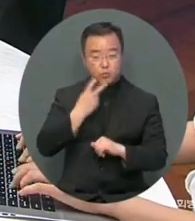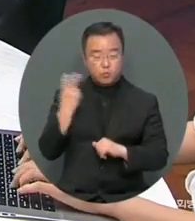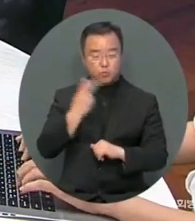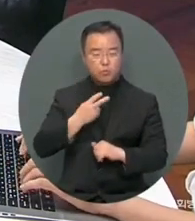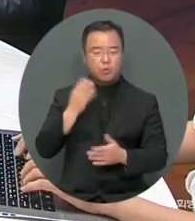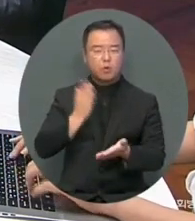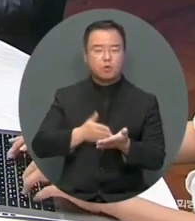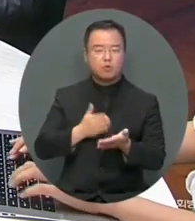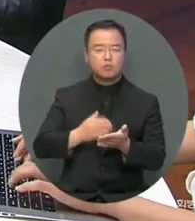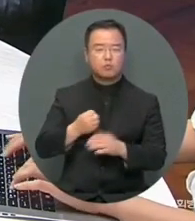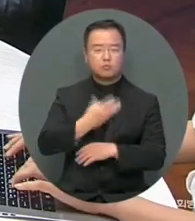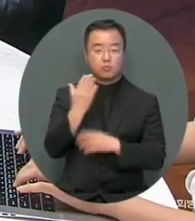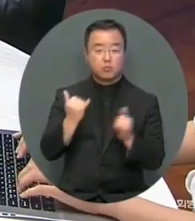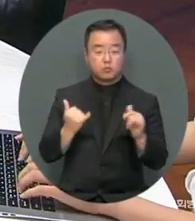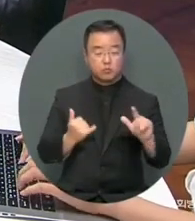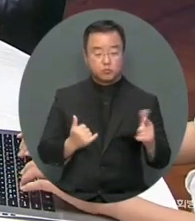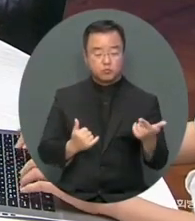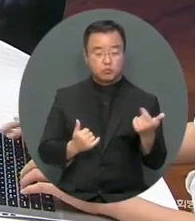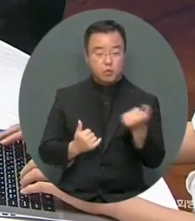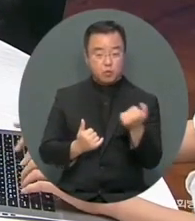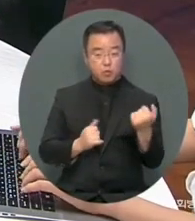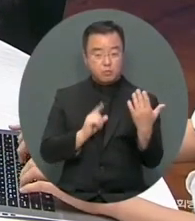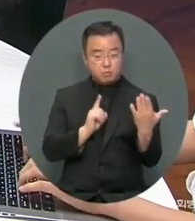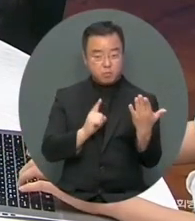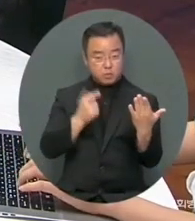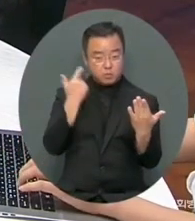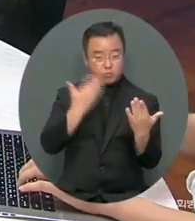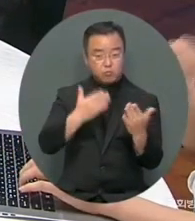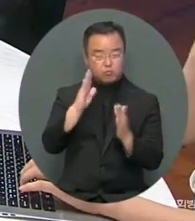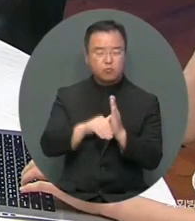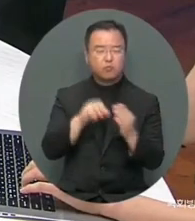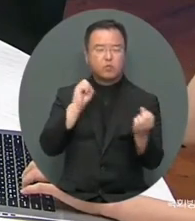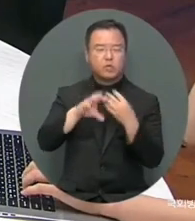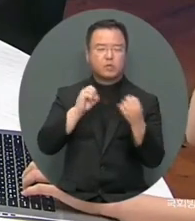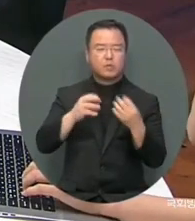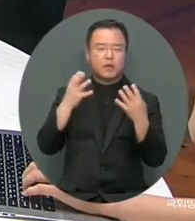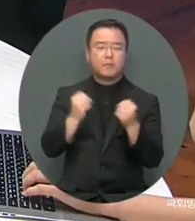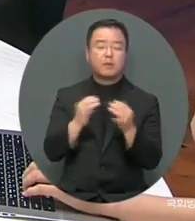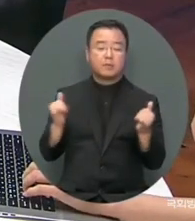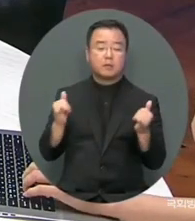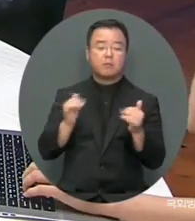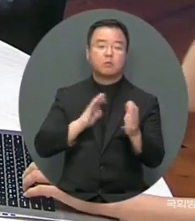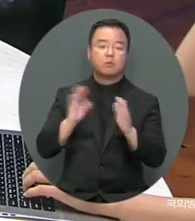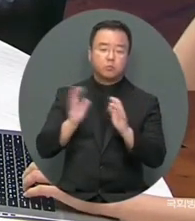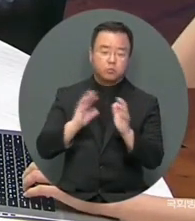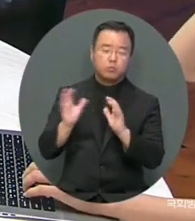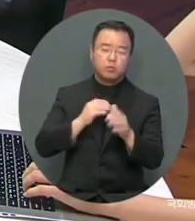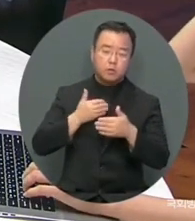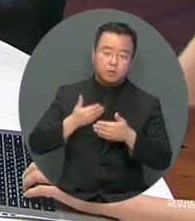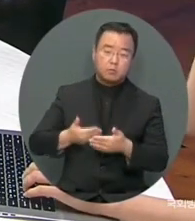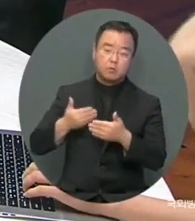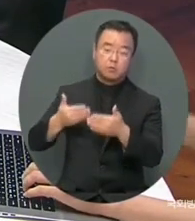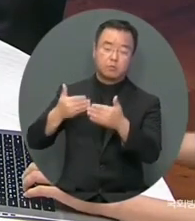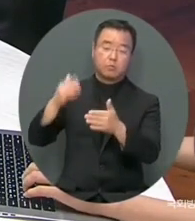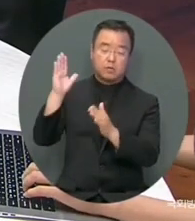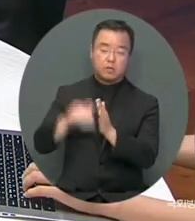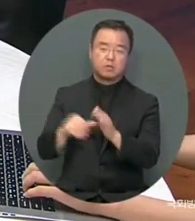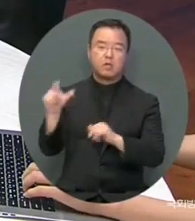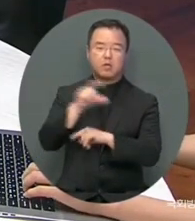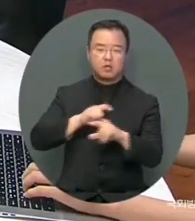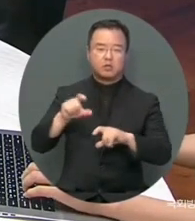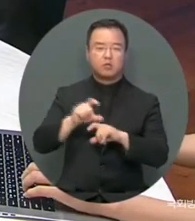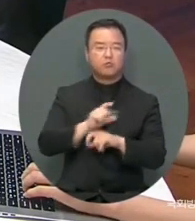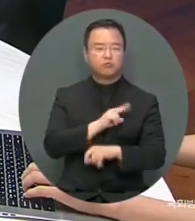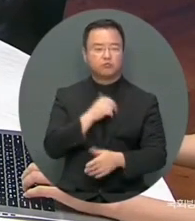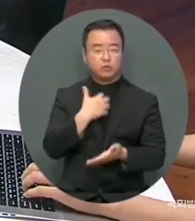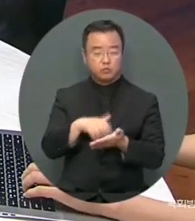상대로 한 웹조사에서는 많은 응답자들이 숙의 과정을 거치면 거칠수록 우리 국회의원 정수를